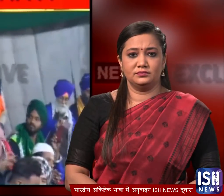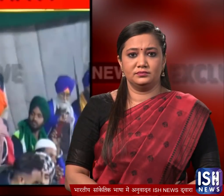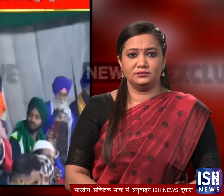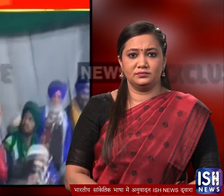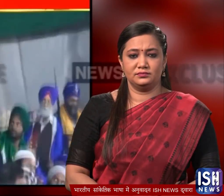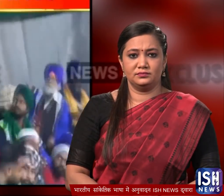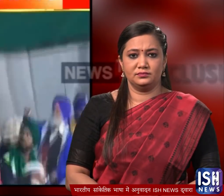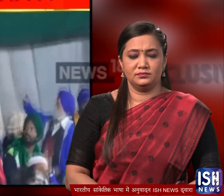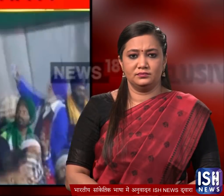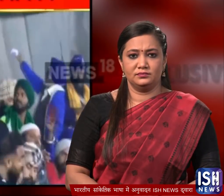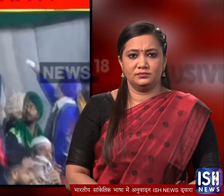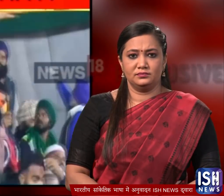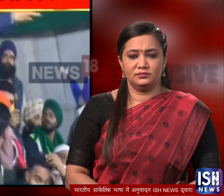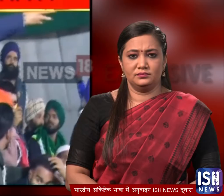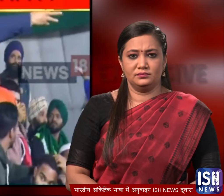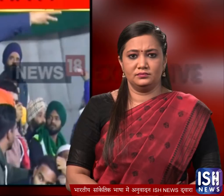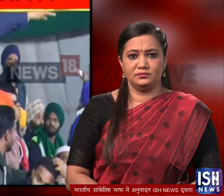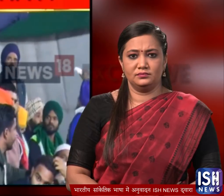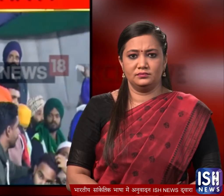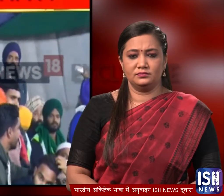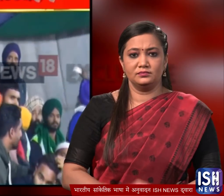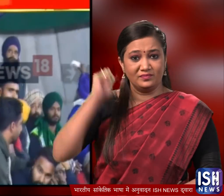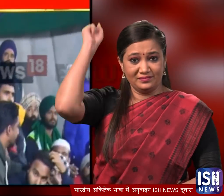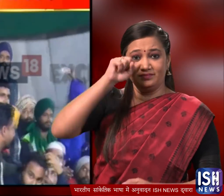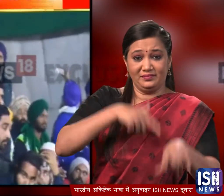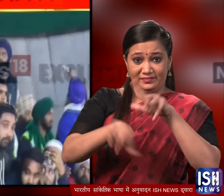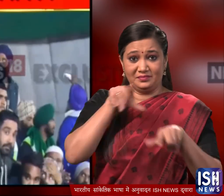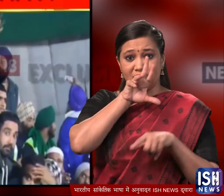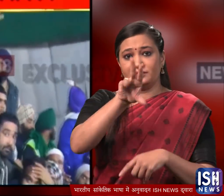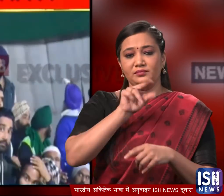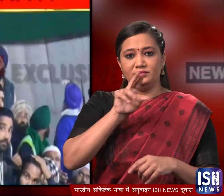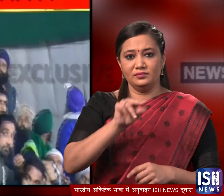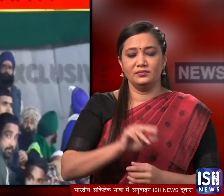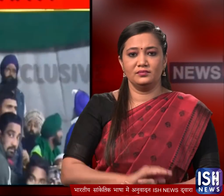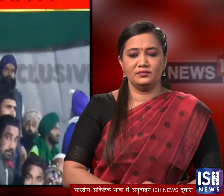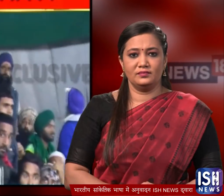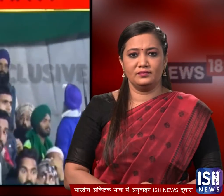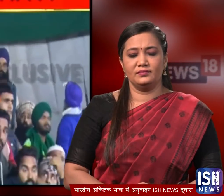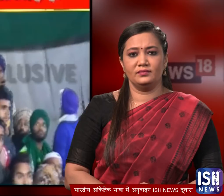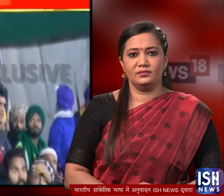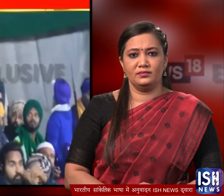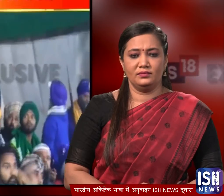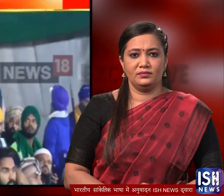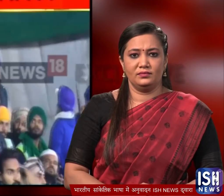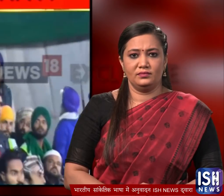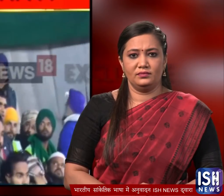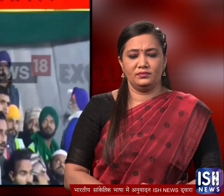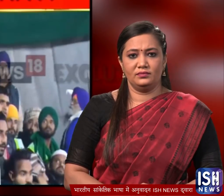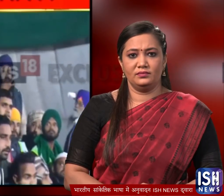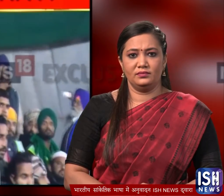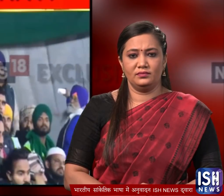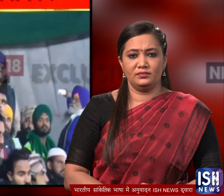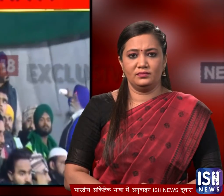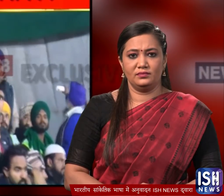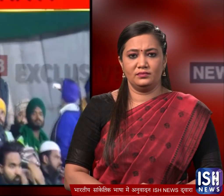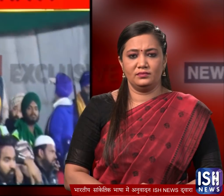रिंग रोड की गल चल रही है कि जेड़े पिछों मैं देखता आया, उधरली स्टेज ते भी रौला पिया होया ही, उधर भी हजारां की गिनती